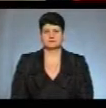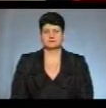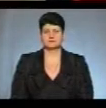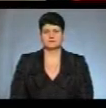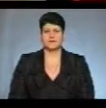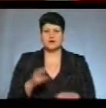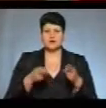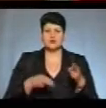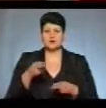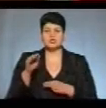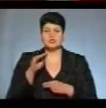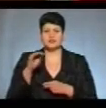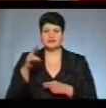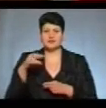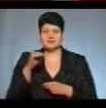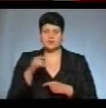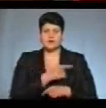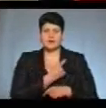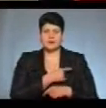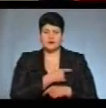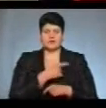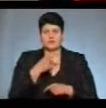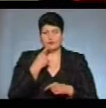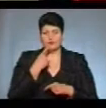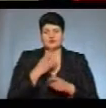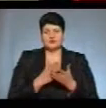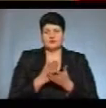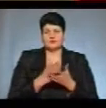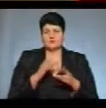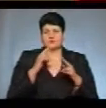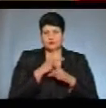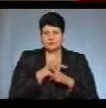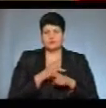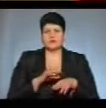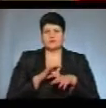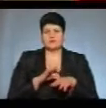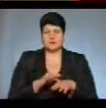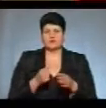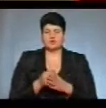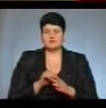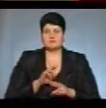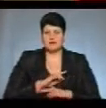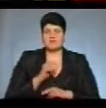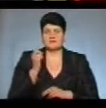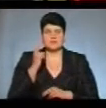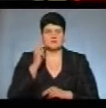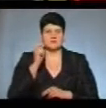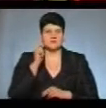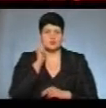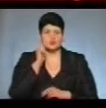Хірурга Жидачівської лікарні, якого підозрюють у службовій недбалості, що призвела до смерті 12-річного Романа Кулака, відсторонили від